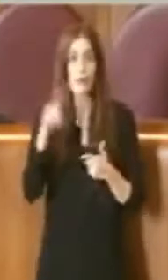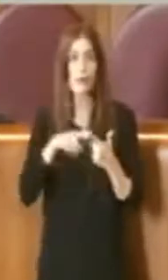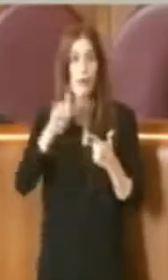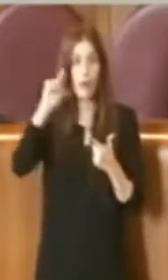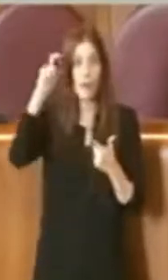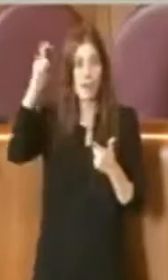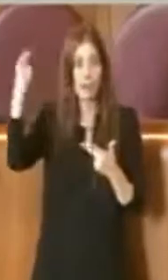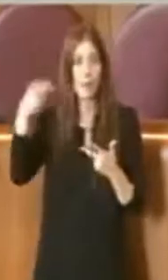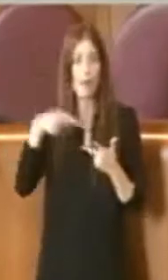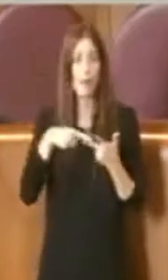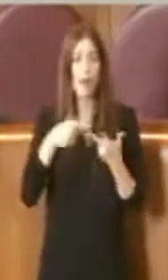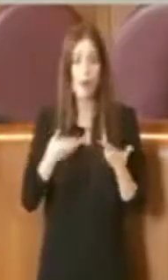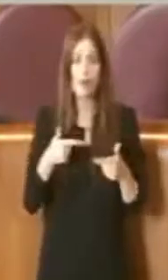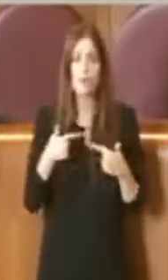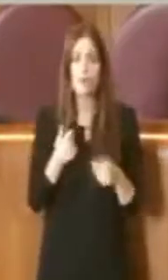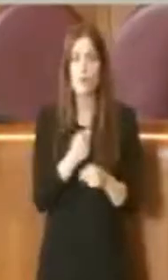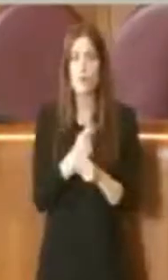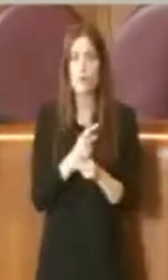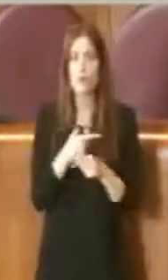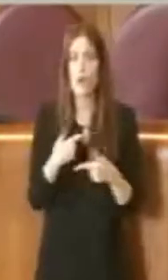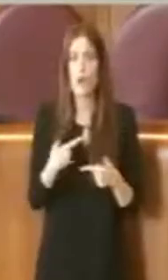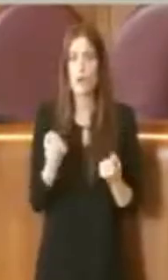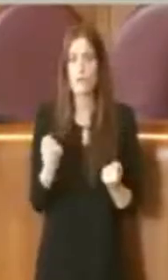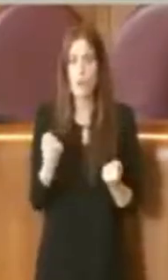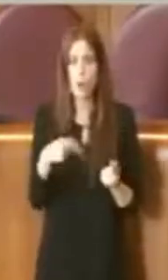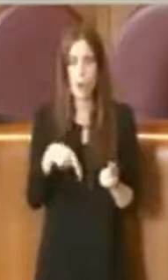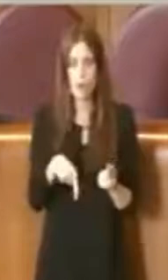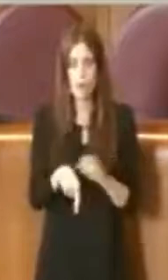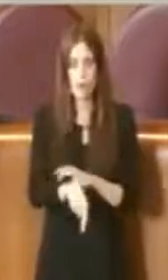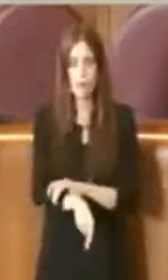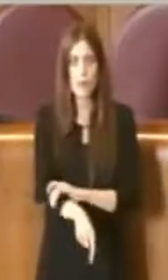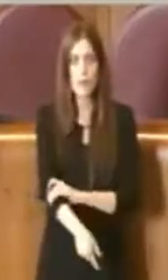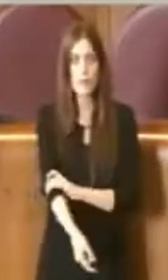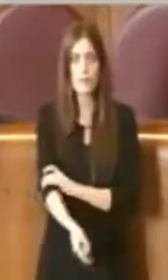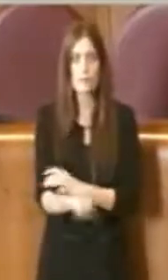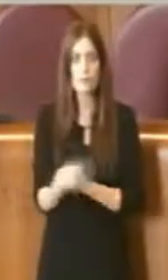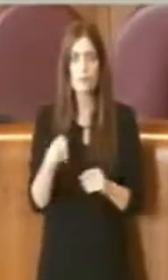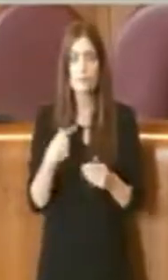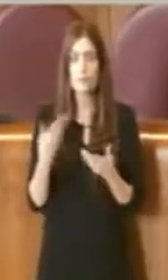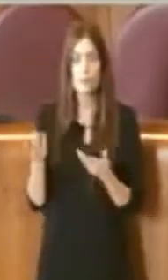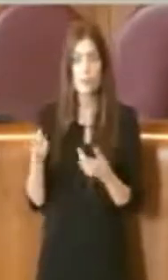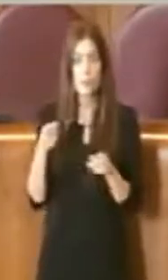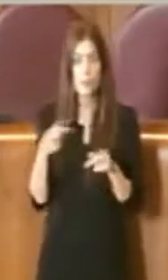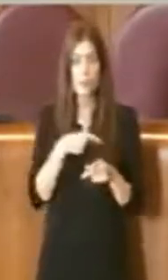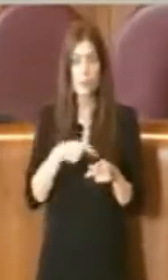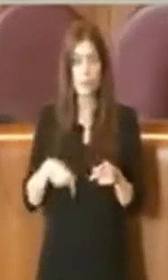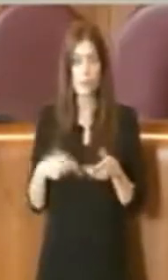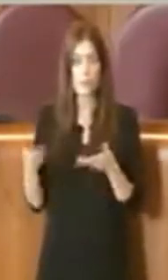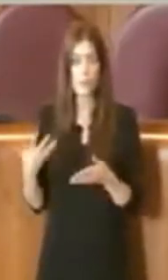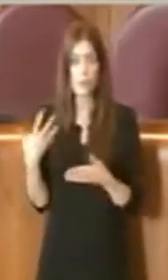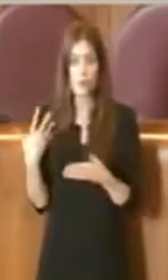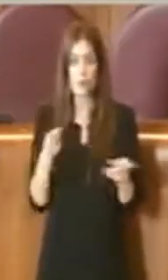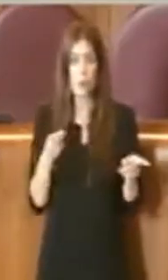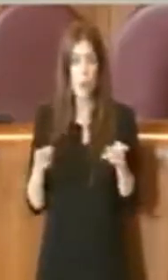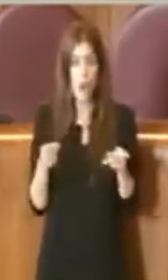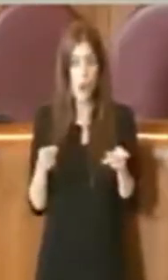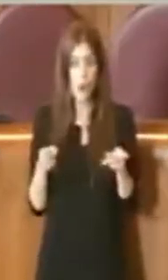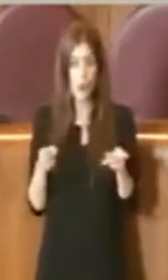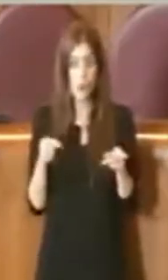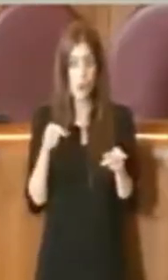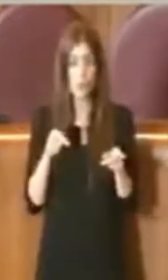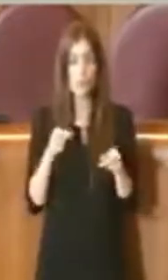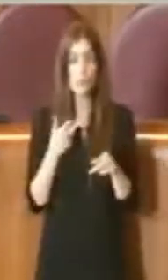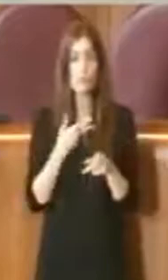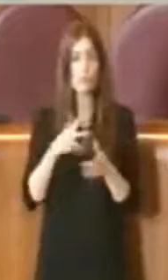è tempo di rafforzare la democrazia locale. In questa consiliatura l'Assemblea Capitolina ha approvato una deliberazione con la quale è